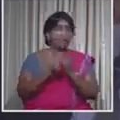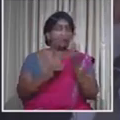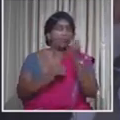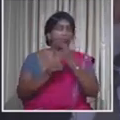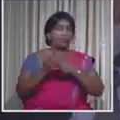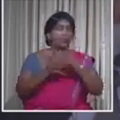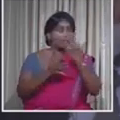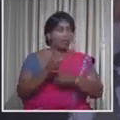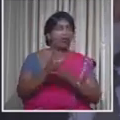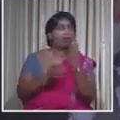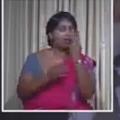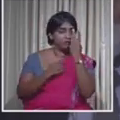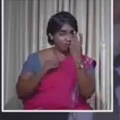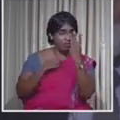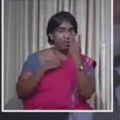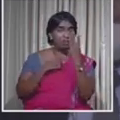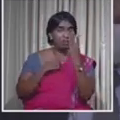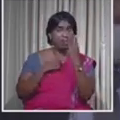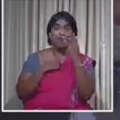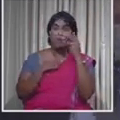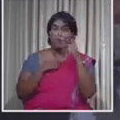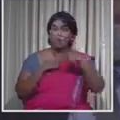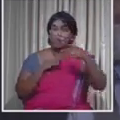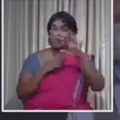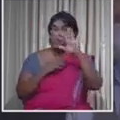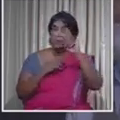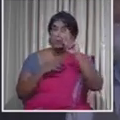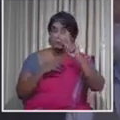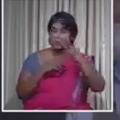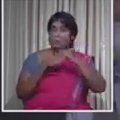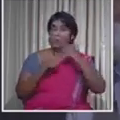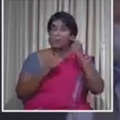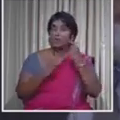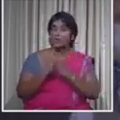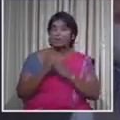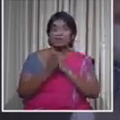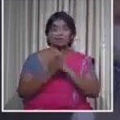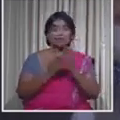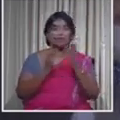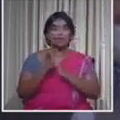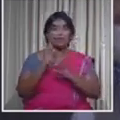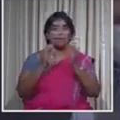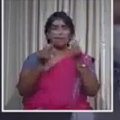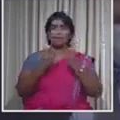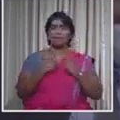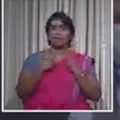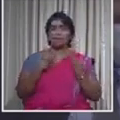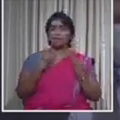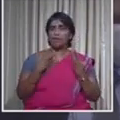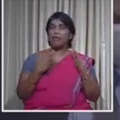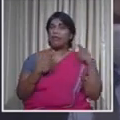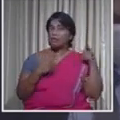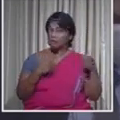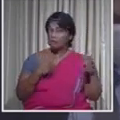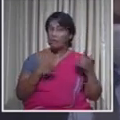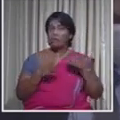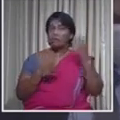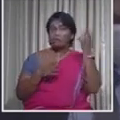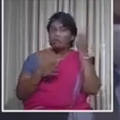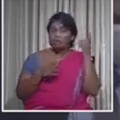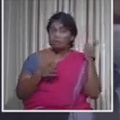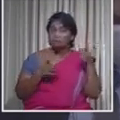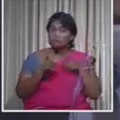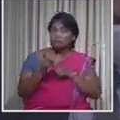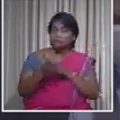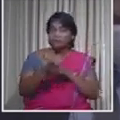වාර්තා 3යි. හරිද? ඒ දවස් 52 න් පස්සේ අපිට නීති ආසාමයේ අමාත්‍යාංශය නැතුණාට පස්සේ අර සහරාන් පස්සේ